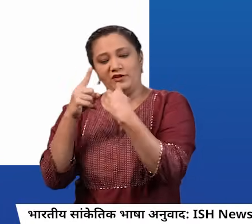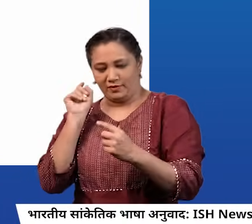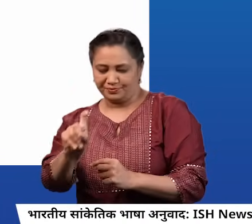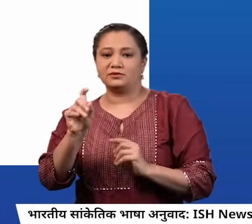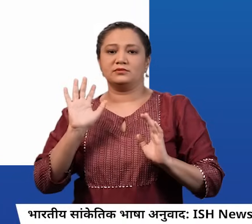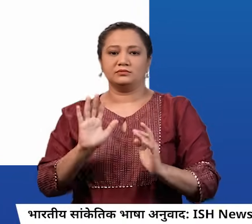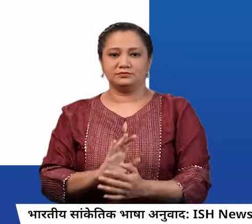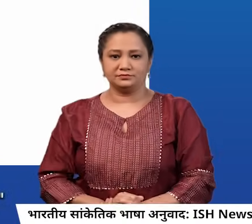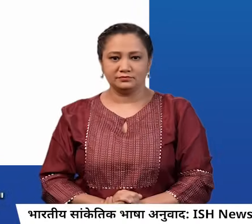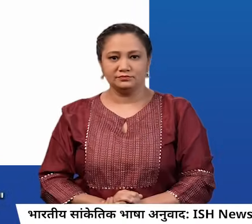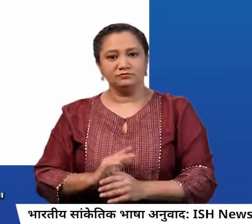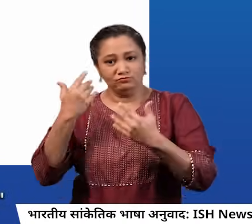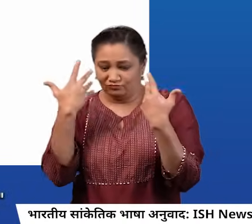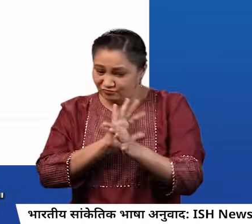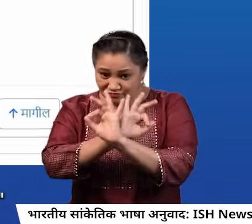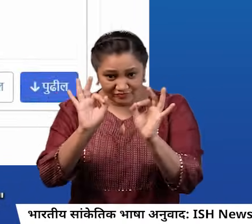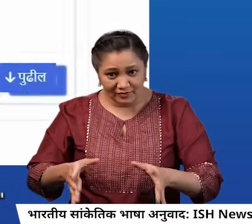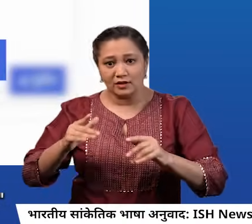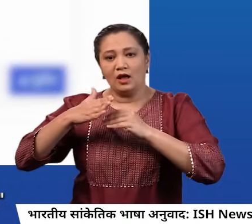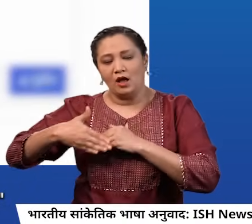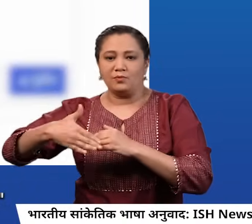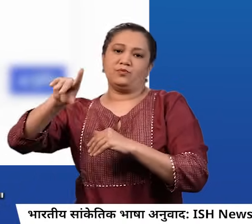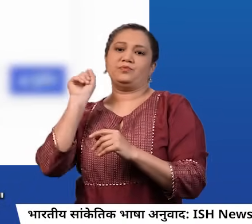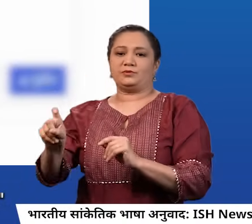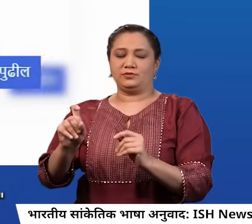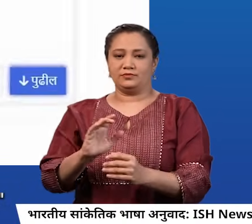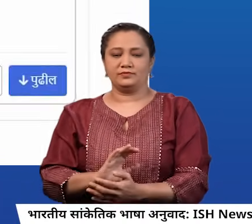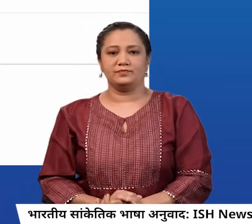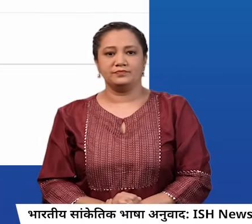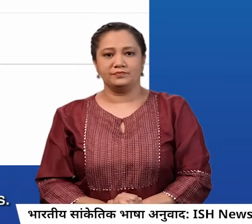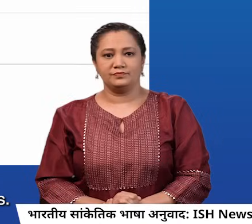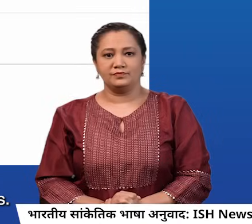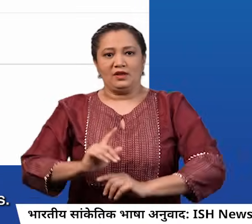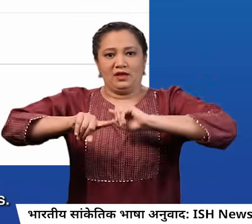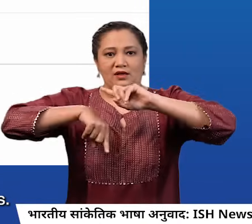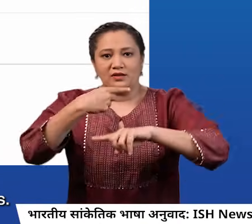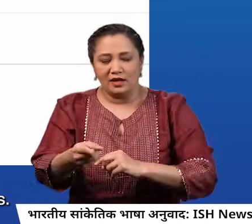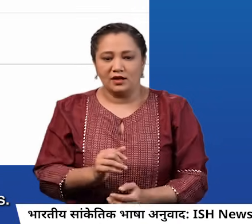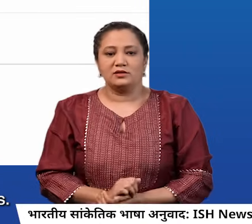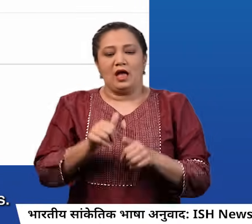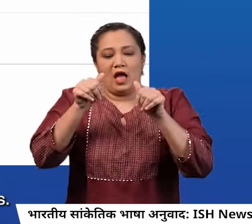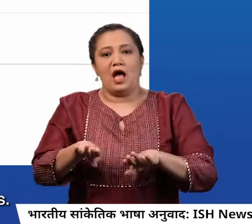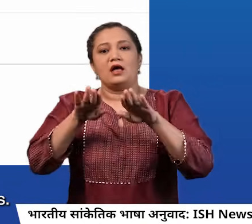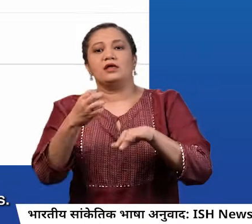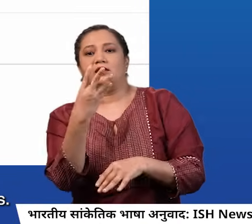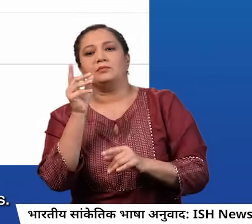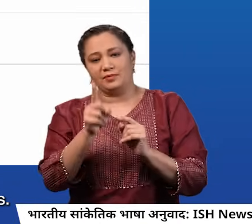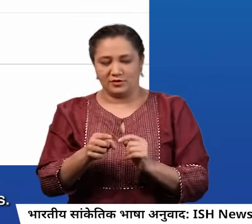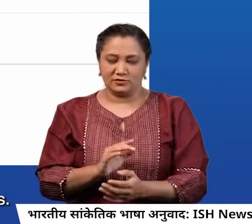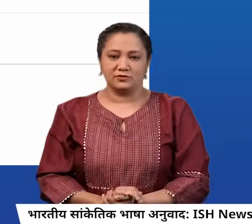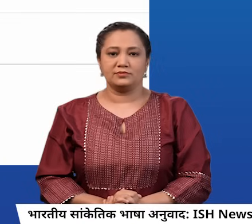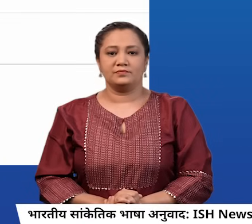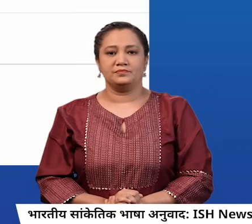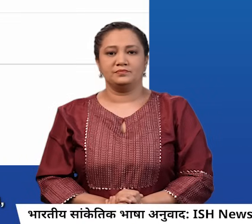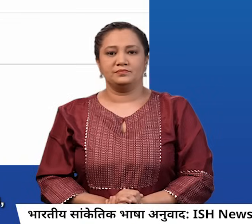ये बटन दाबाईचे, ये तप्शिल भरून जाले कि आपन पुढेल या बटनावर क्लिक कराईचे, या पुढेचा टप्यात अपन आधार करडाचा तप्शिल